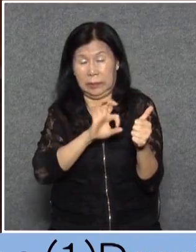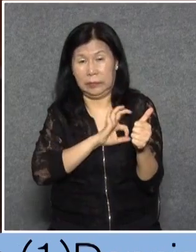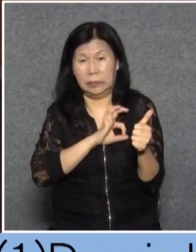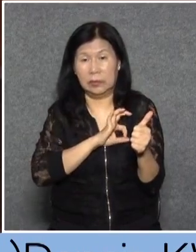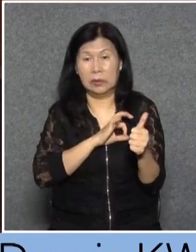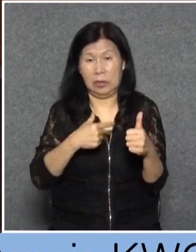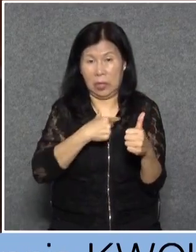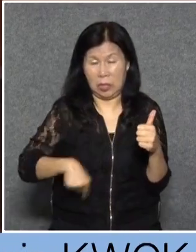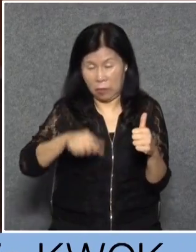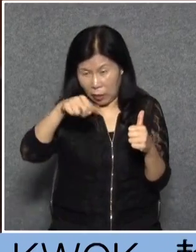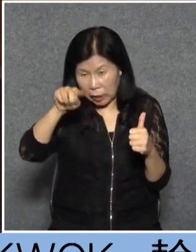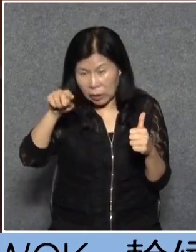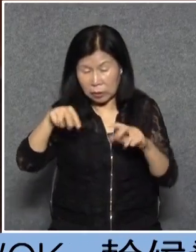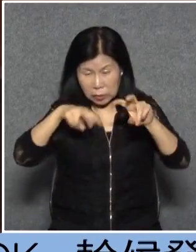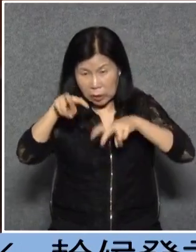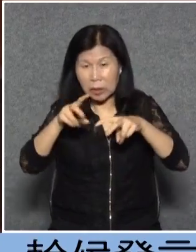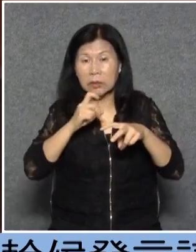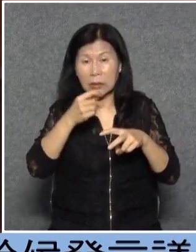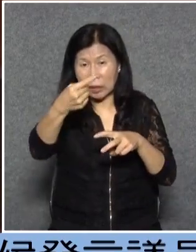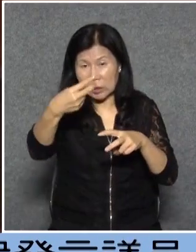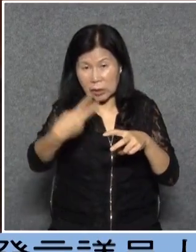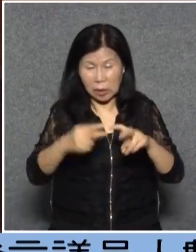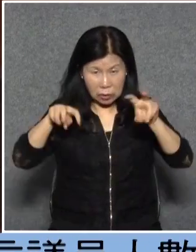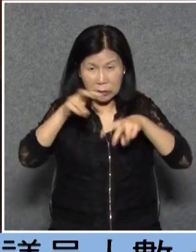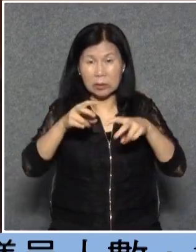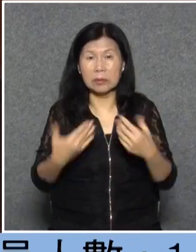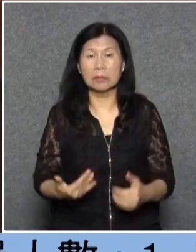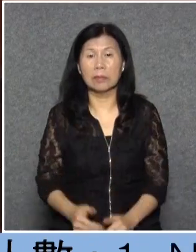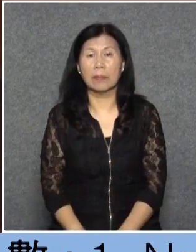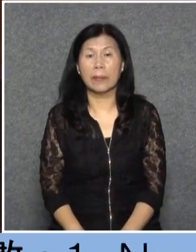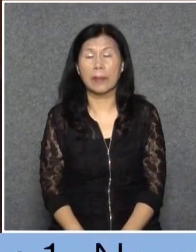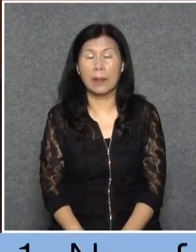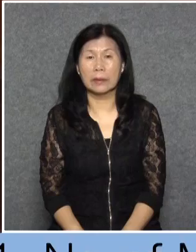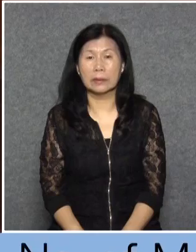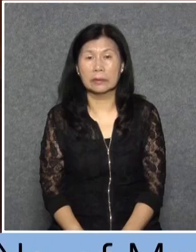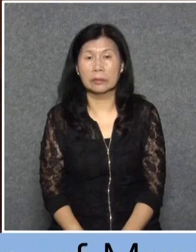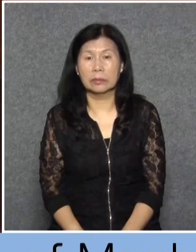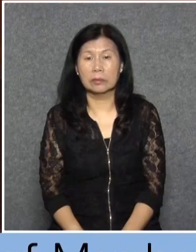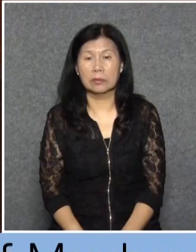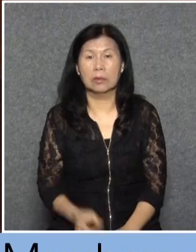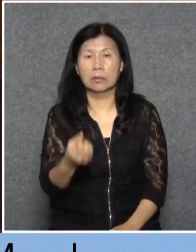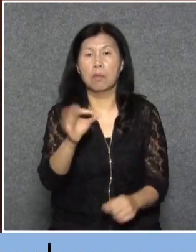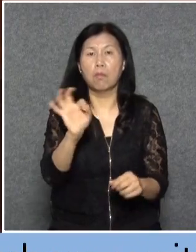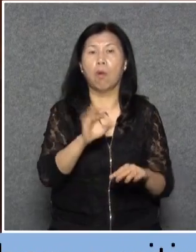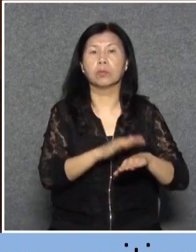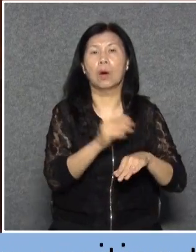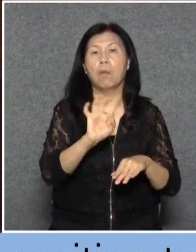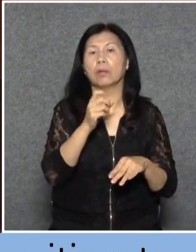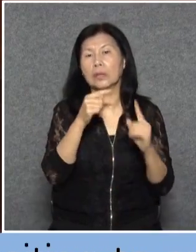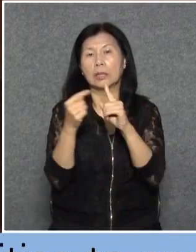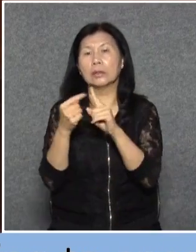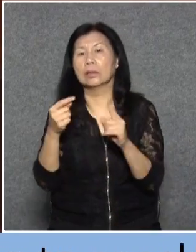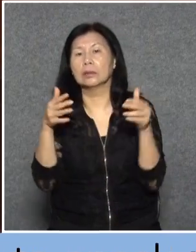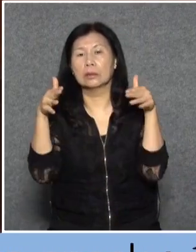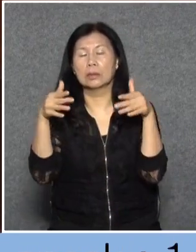議員去審議呢啲條文，逐條審議呢條文嗰個意義咧，即係就唔存在嘅，基本上係啊。所以呢個係一